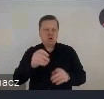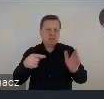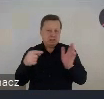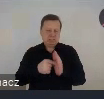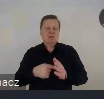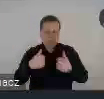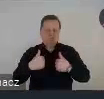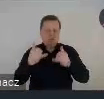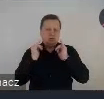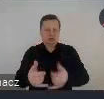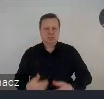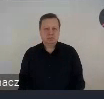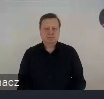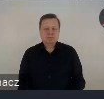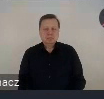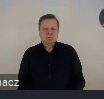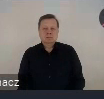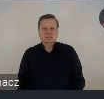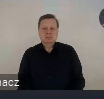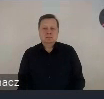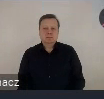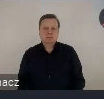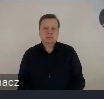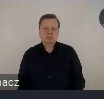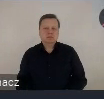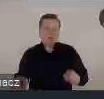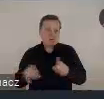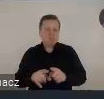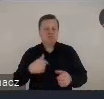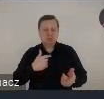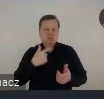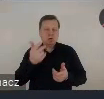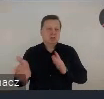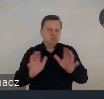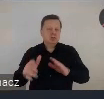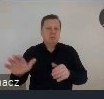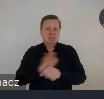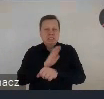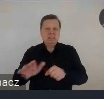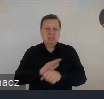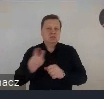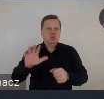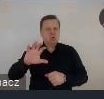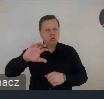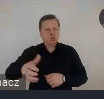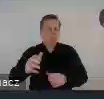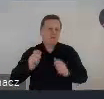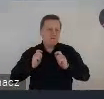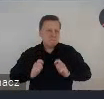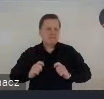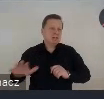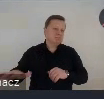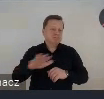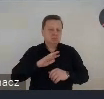cele, bardziej dbać o rzemieślników, o przedsiębiorców, którzy do